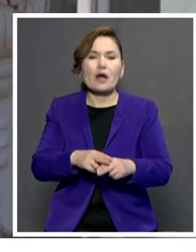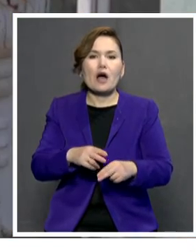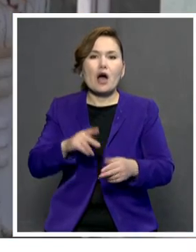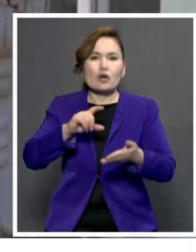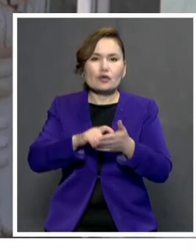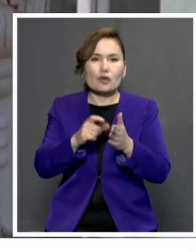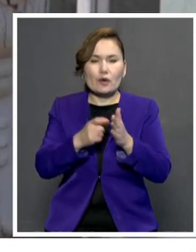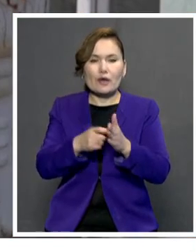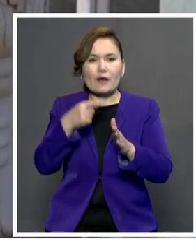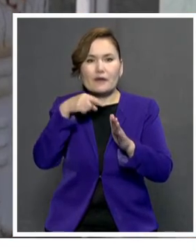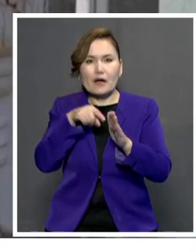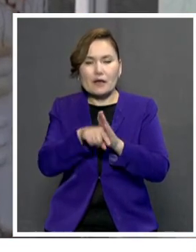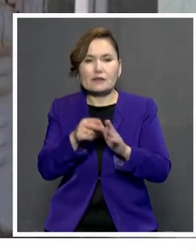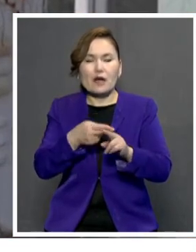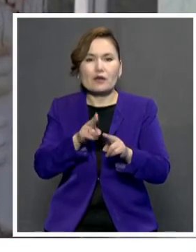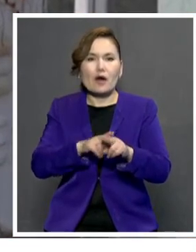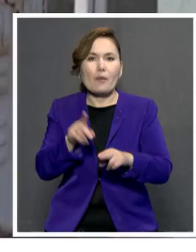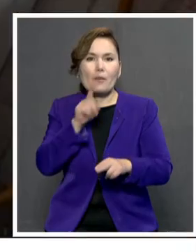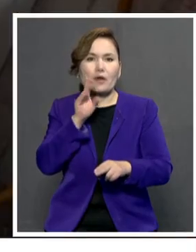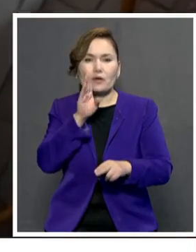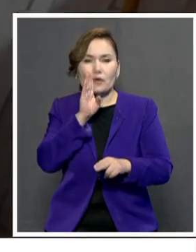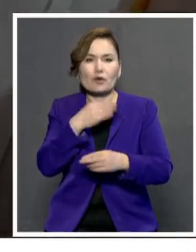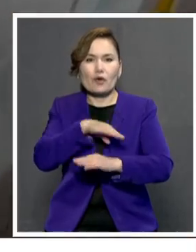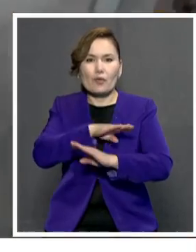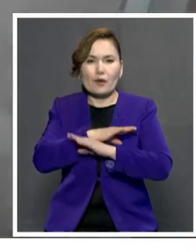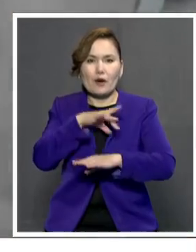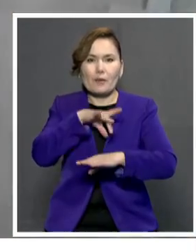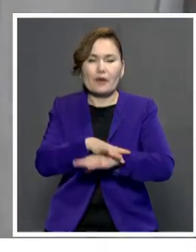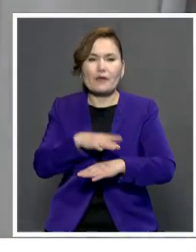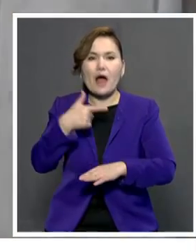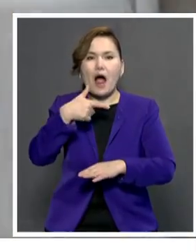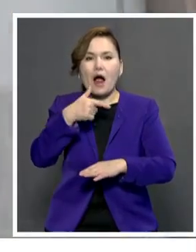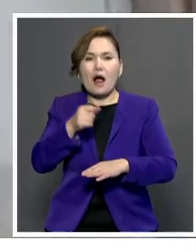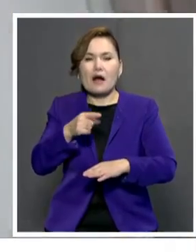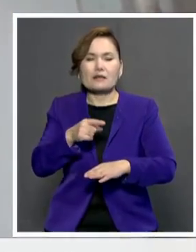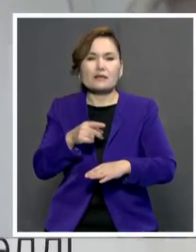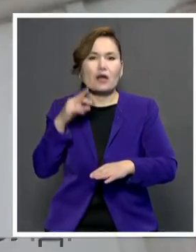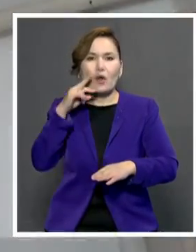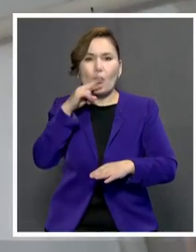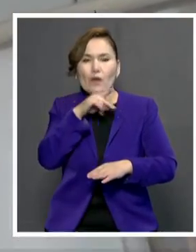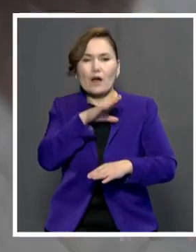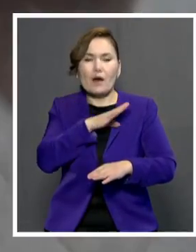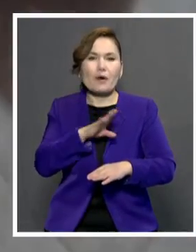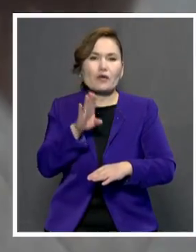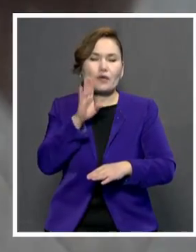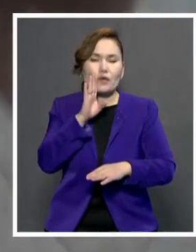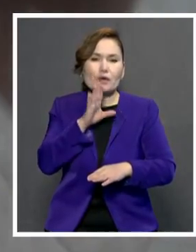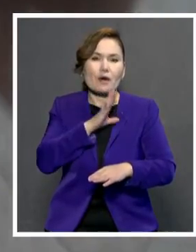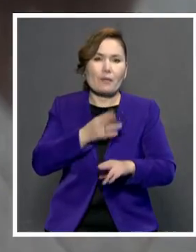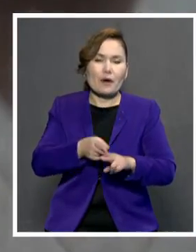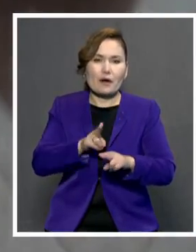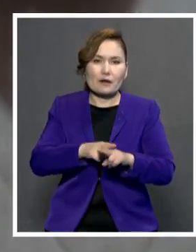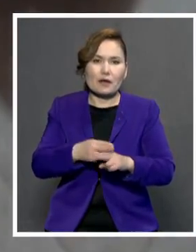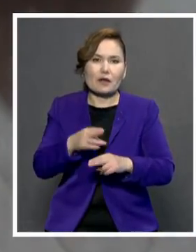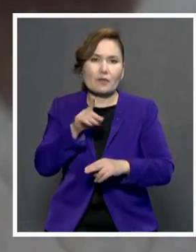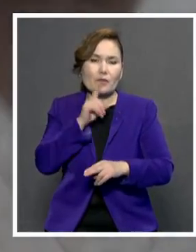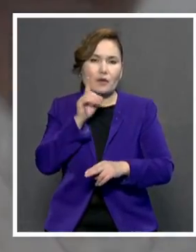су ысыту қондырғысы дұрыс орнатылмаған анықтады. Газ осы бөлмеден үйге тараған, желдету жүйесінің жоқтығы адам өліміне әкеп соқты.